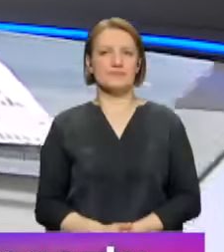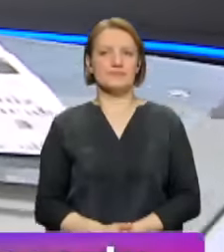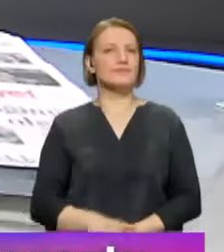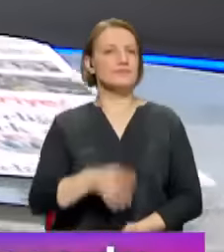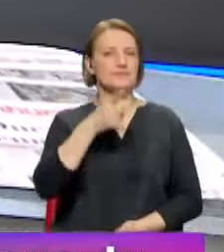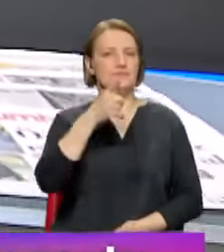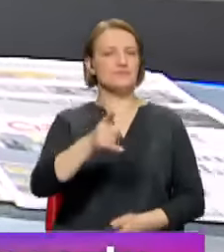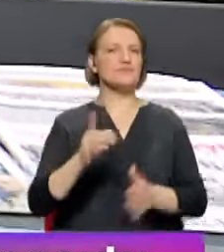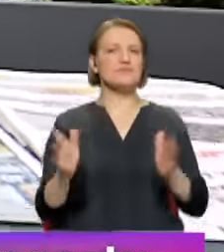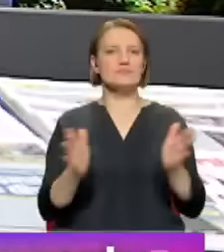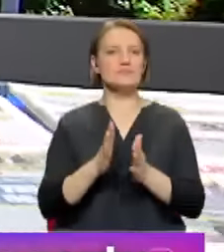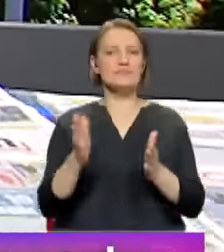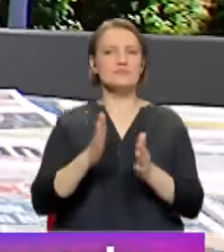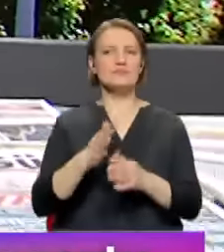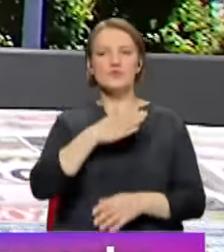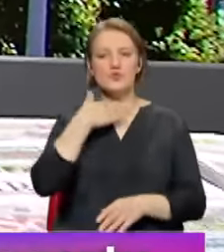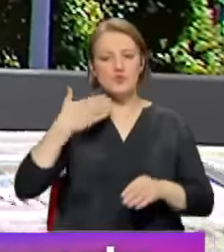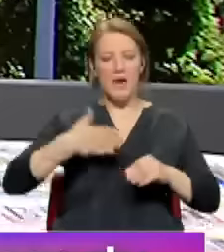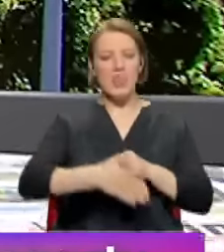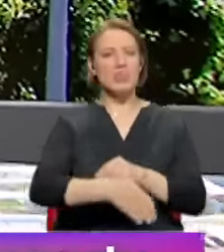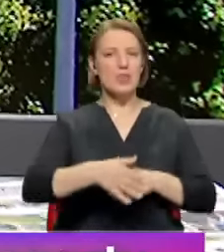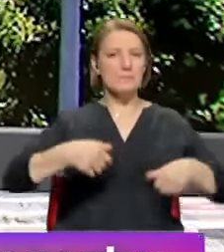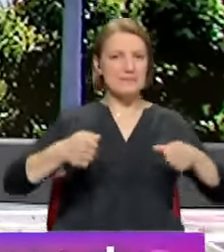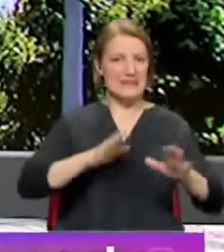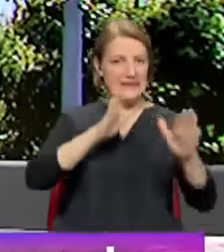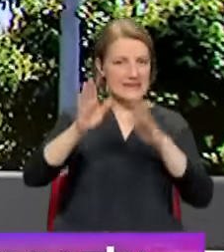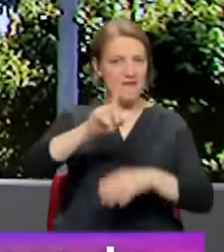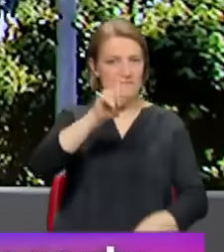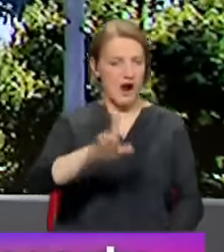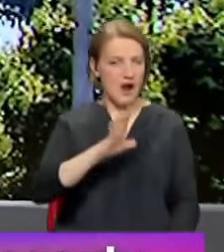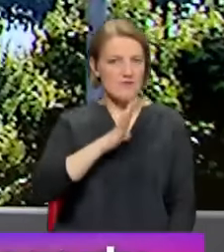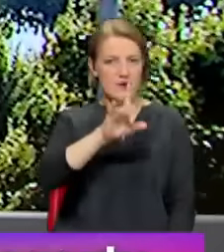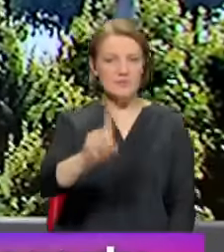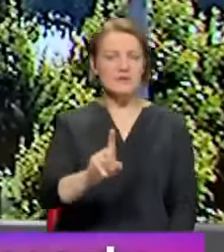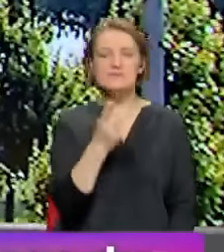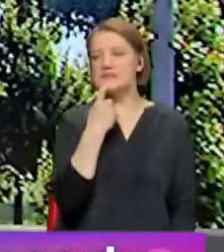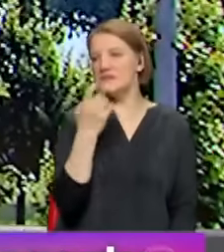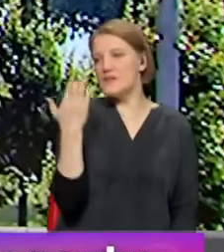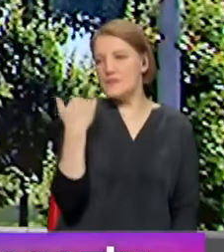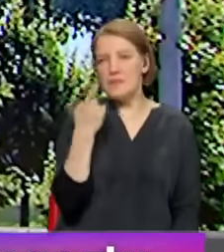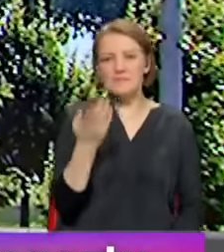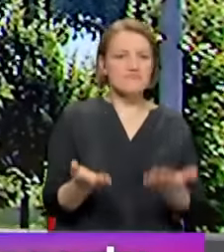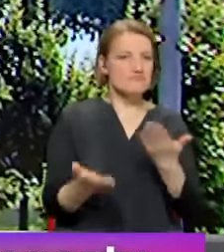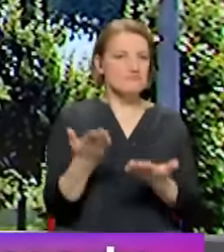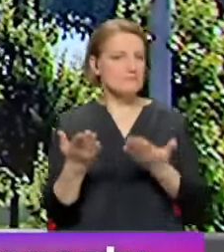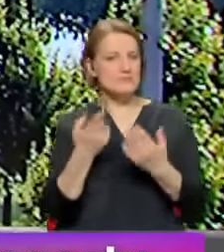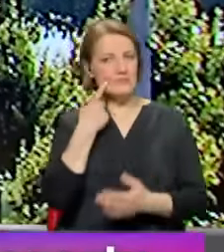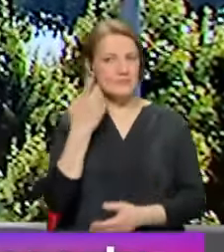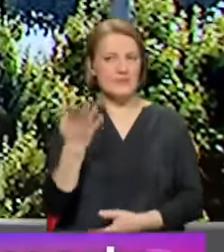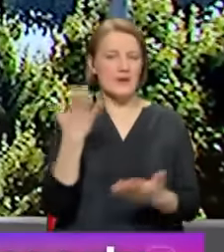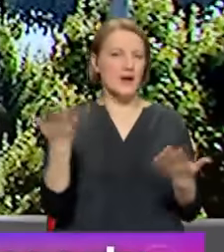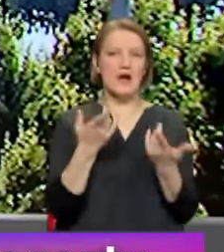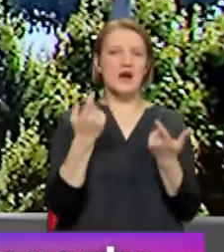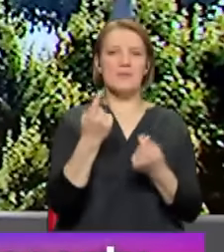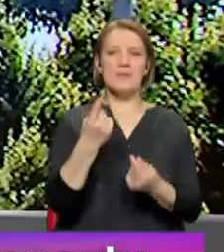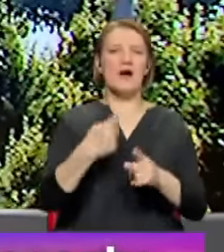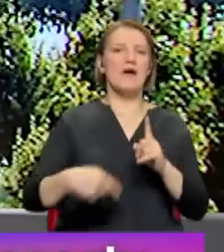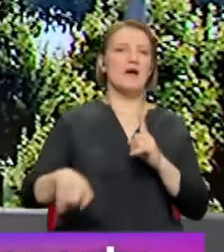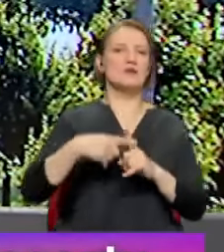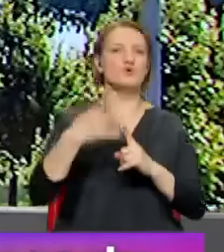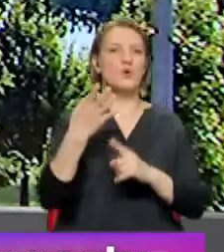Bu aralar kurban pazarına giden var mı, gittiğinde geçen seneyle bir kıyaslama yaptığında ne kadarlık bir